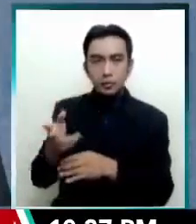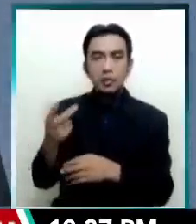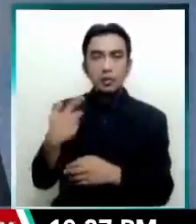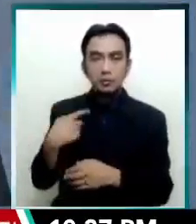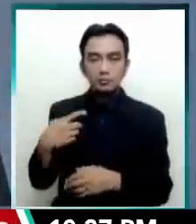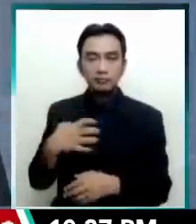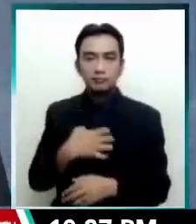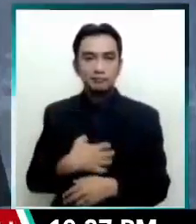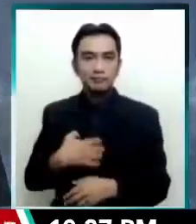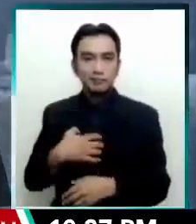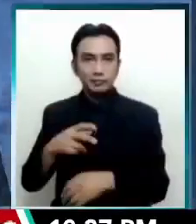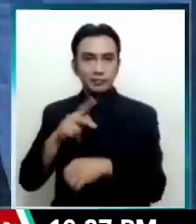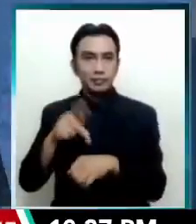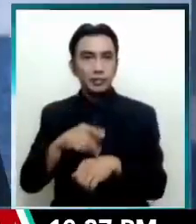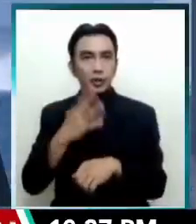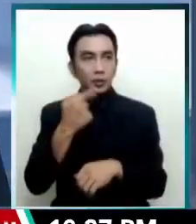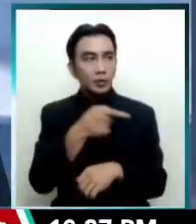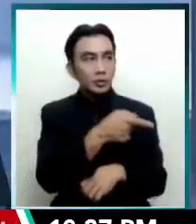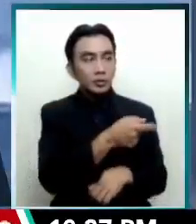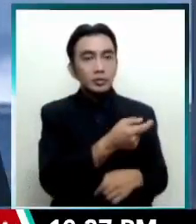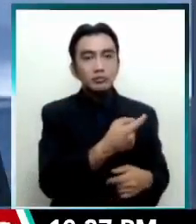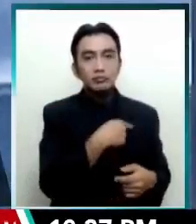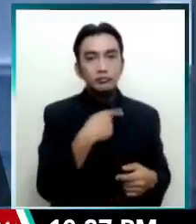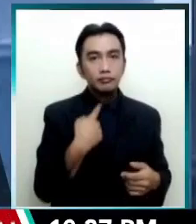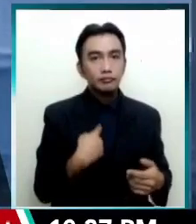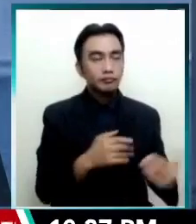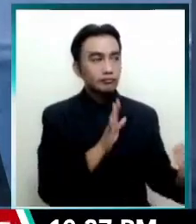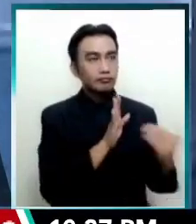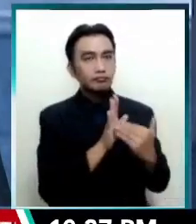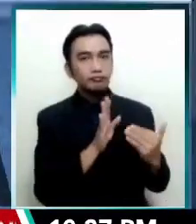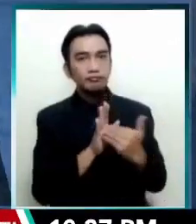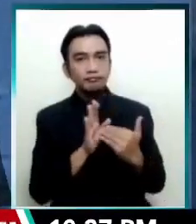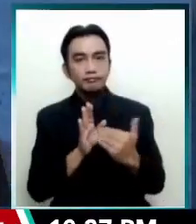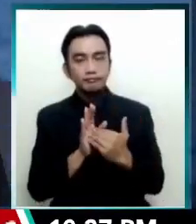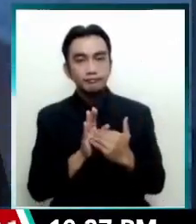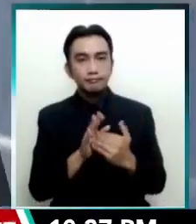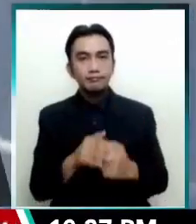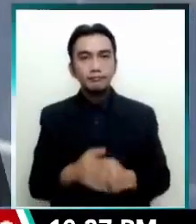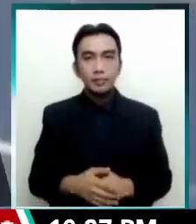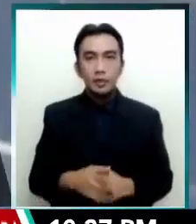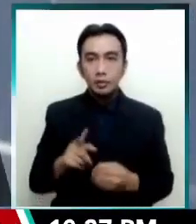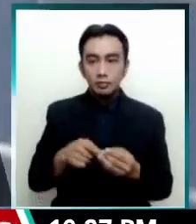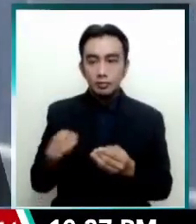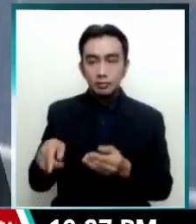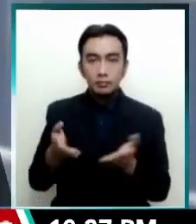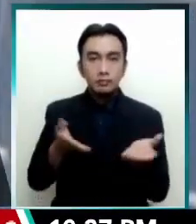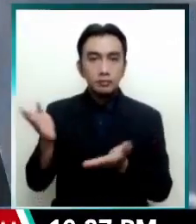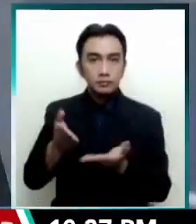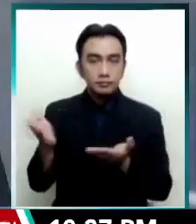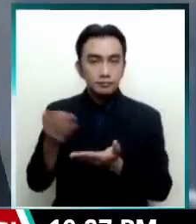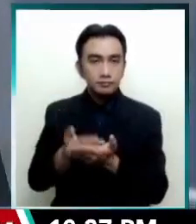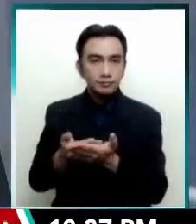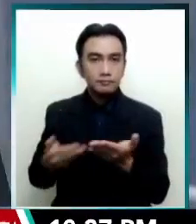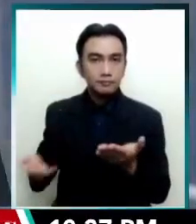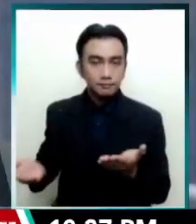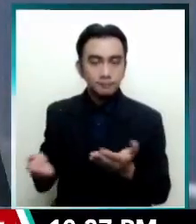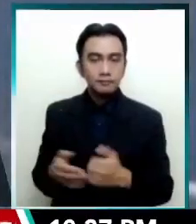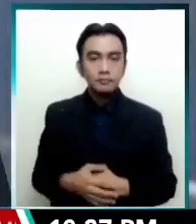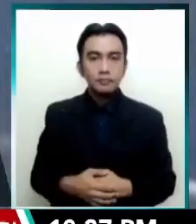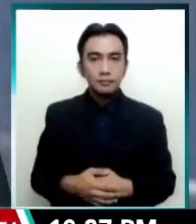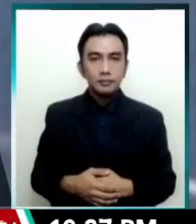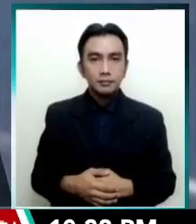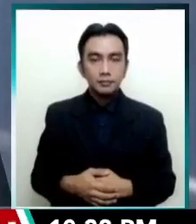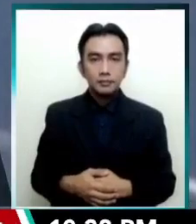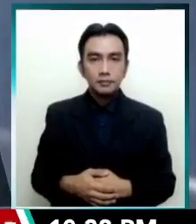ang mapanganib na aksyon ng China Coast Guard sa rotation and resupply mission sa Ayungin Shoal. Iginit din ng DFA kay Huang